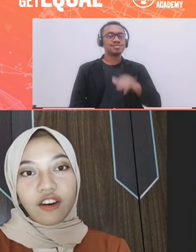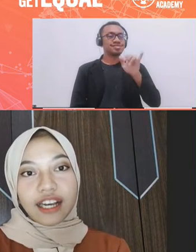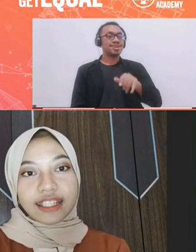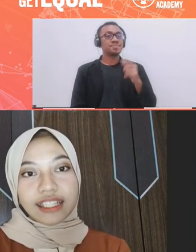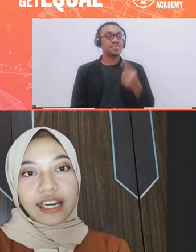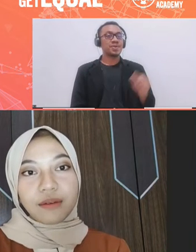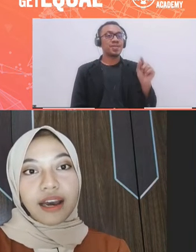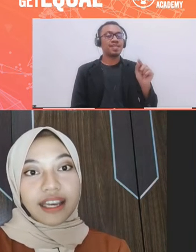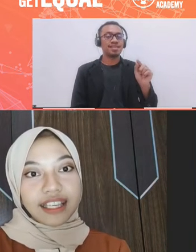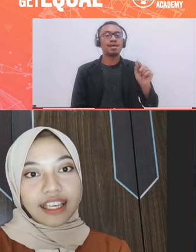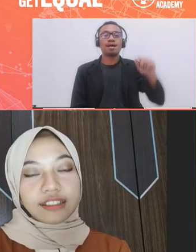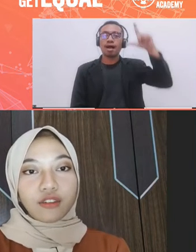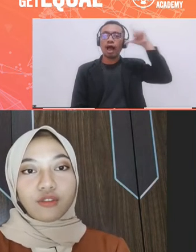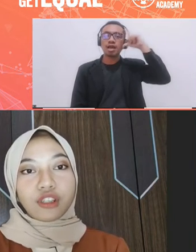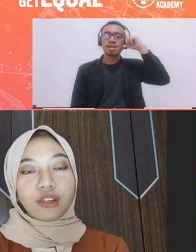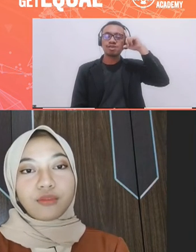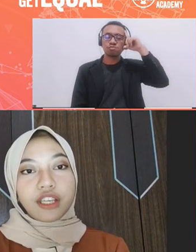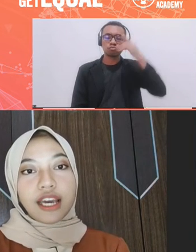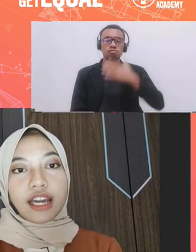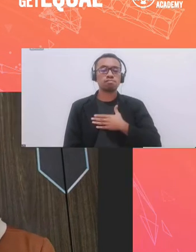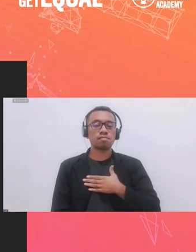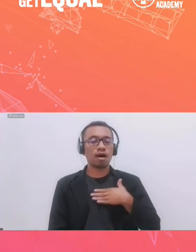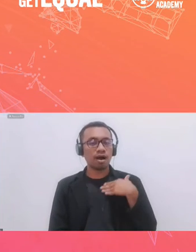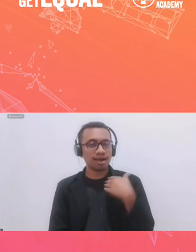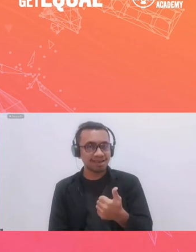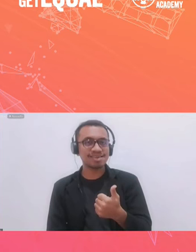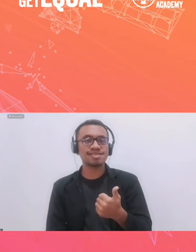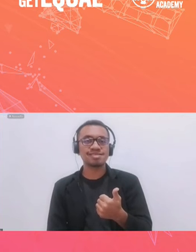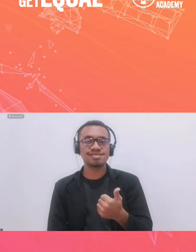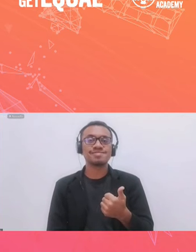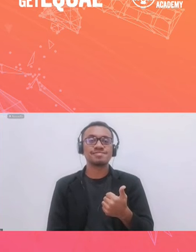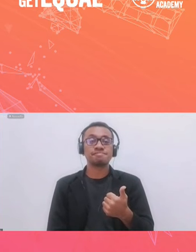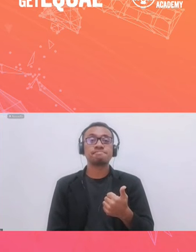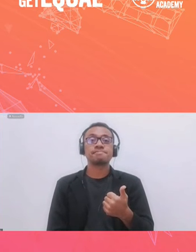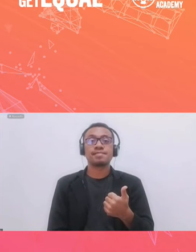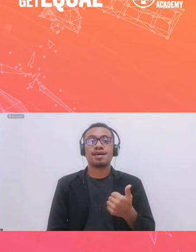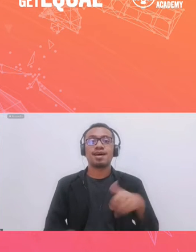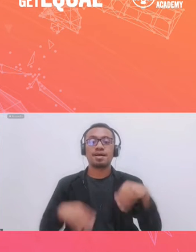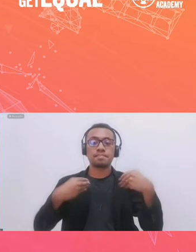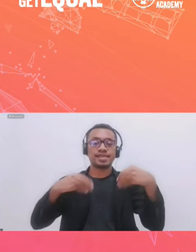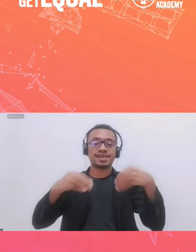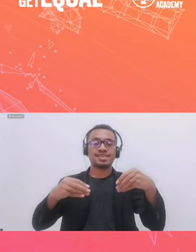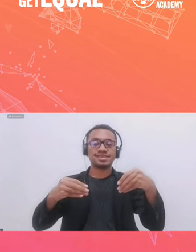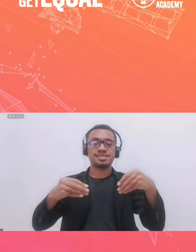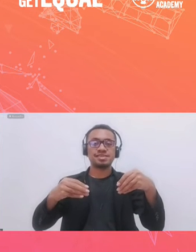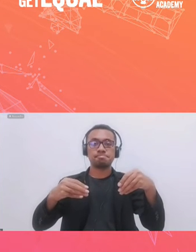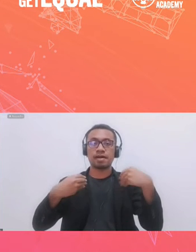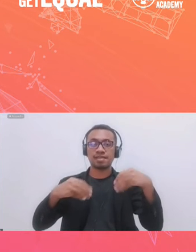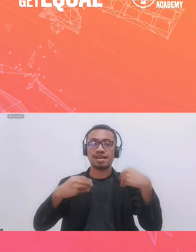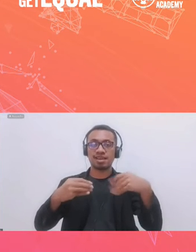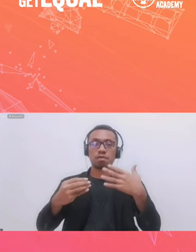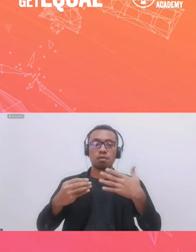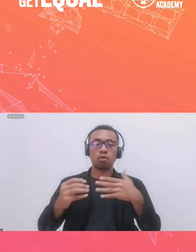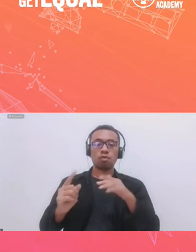Angki orangnya baik. Terus kemudian materi-materi yang saya siapkan untuk saya